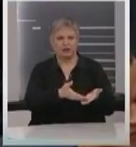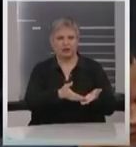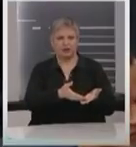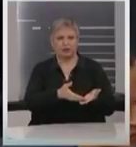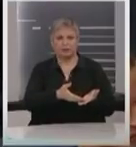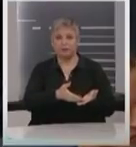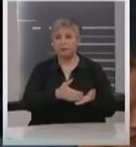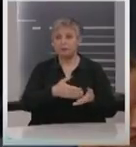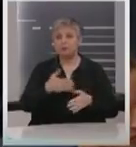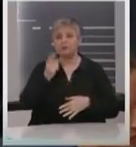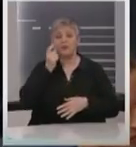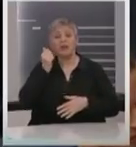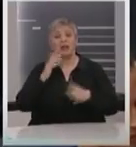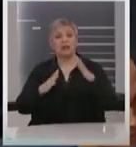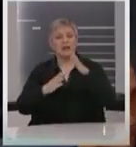κυρίες και κύριοι βουλευτές,